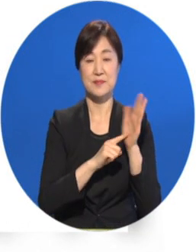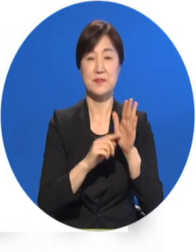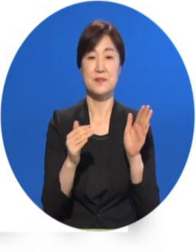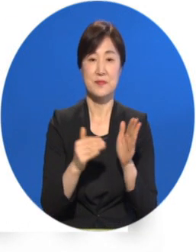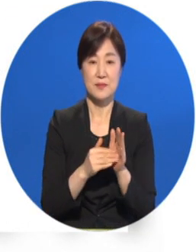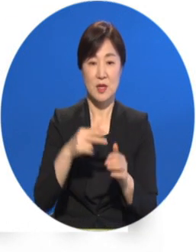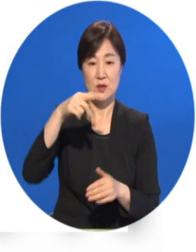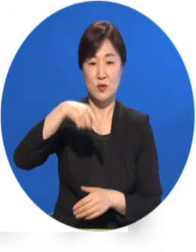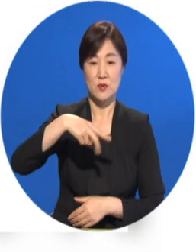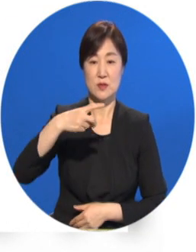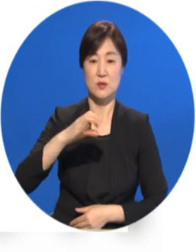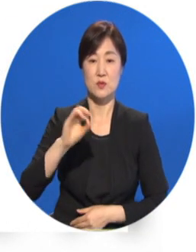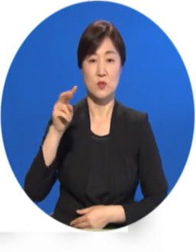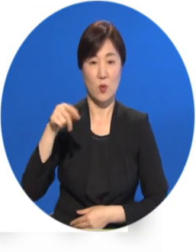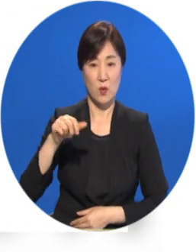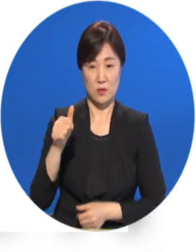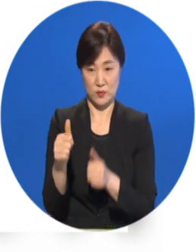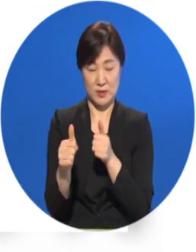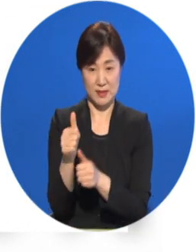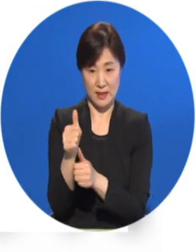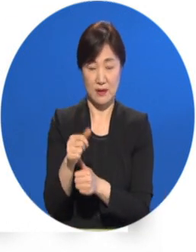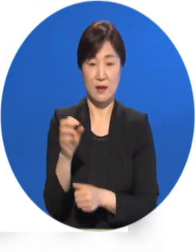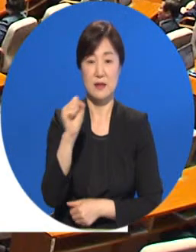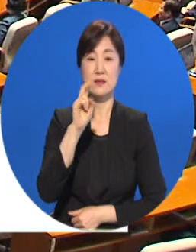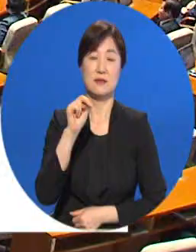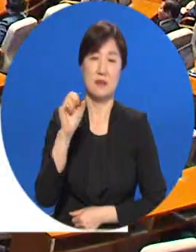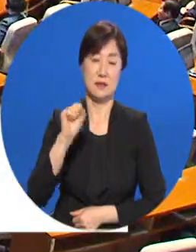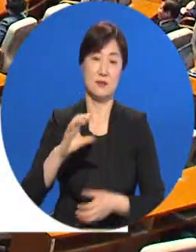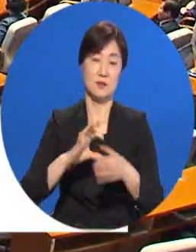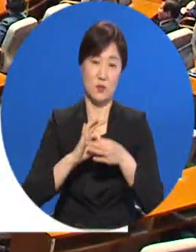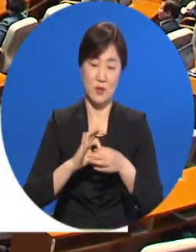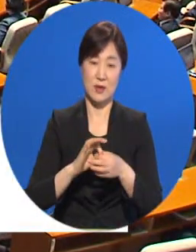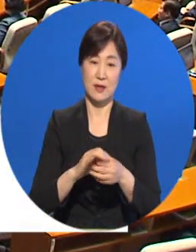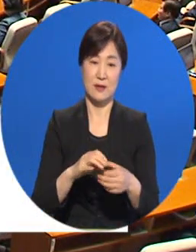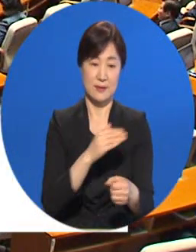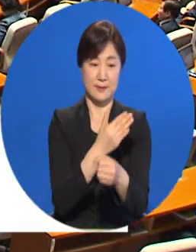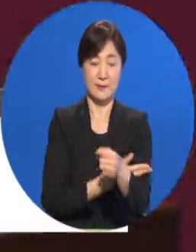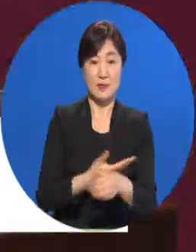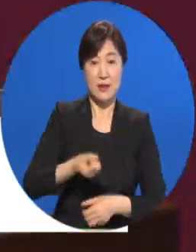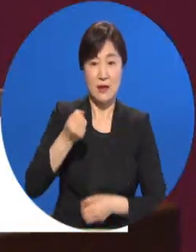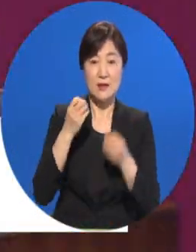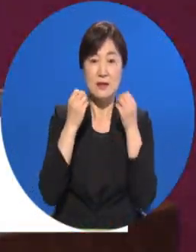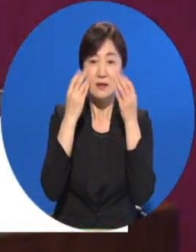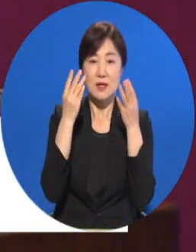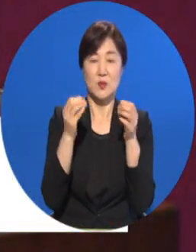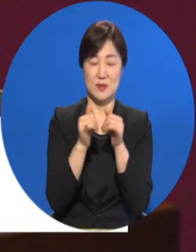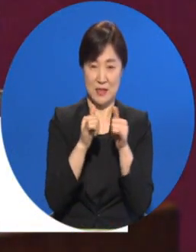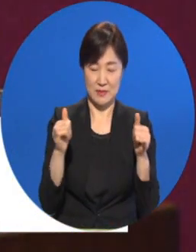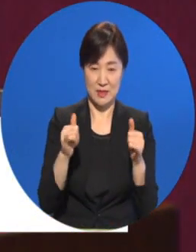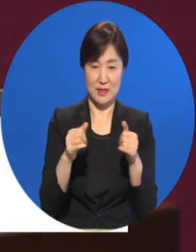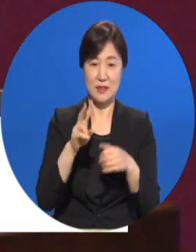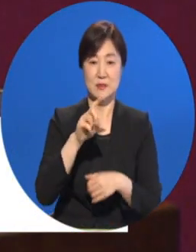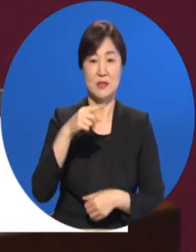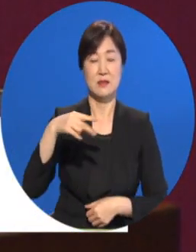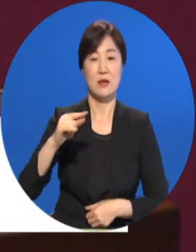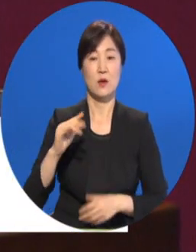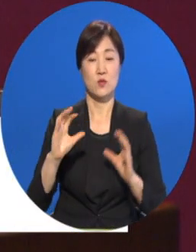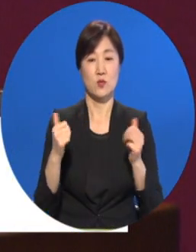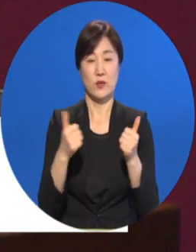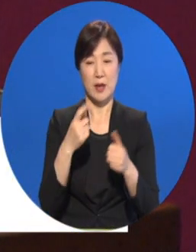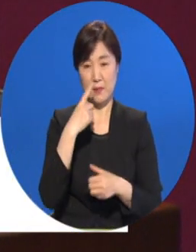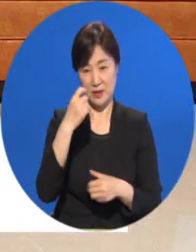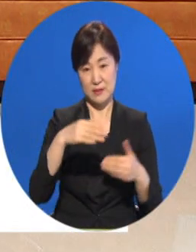주승용 국회 부의장은 자신의 SNS를 통해 능력을 갖춘 정치 신인들이 21대 국회를 멋지게 이끌어 나갈 것이라고